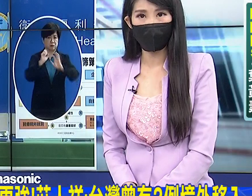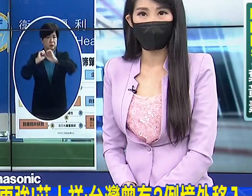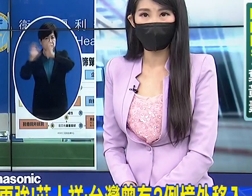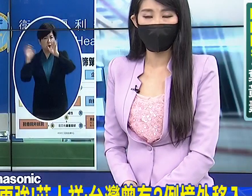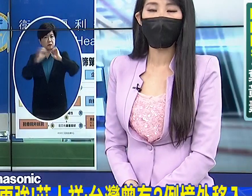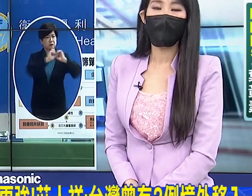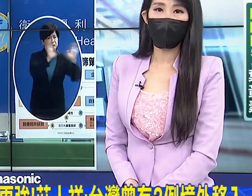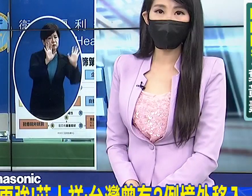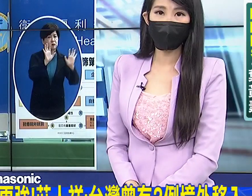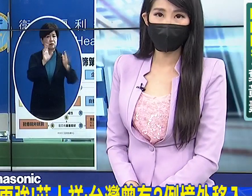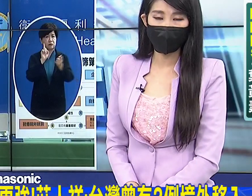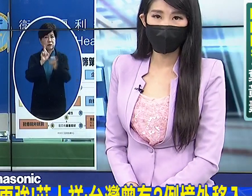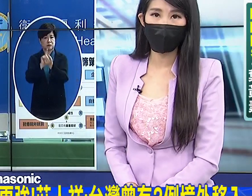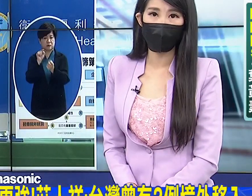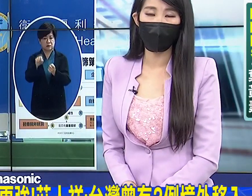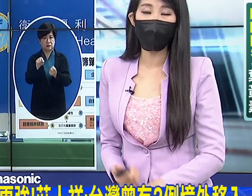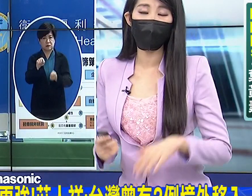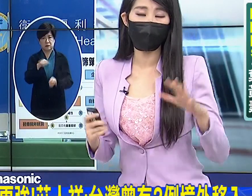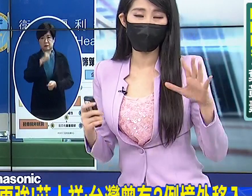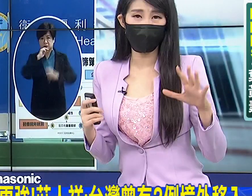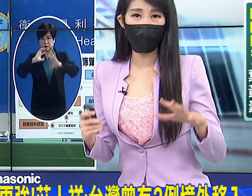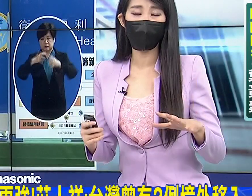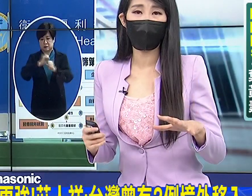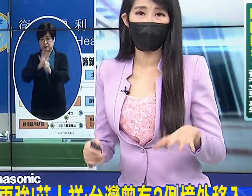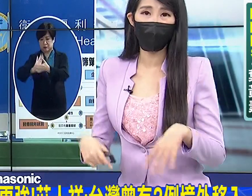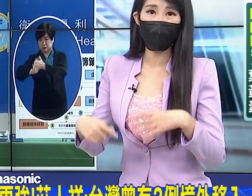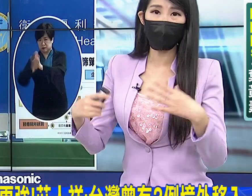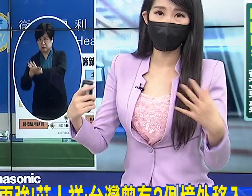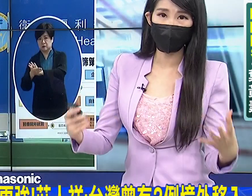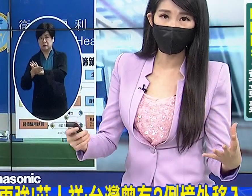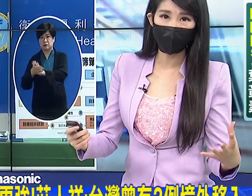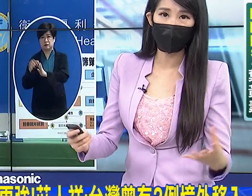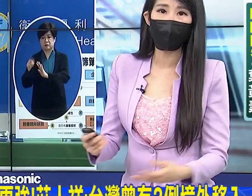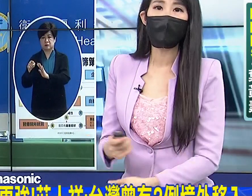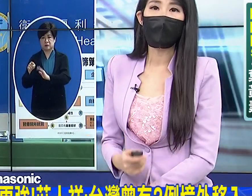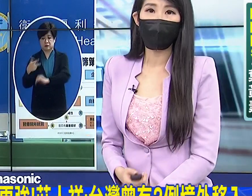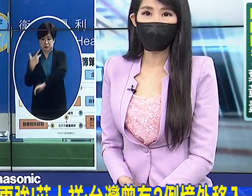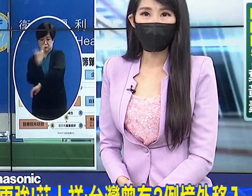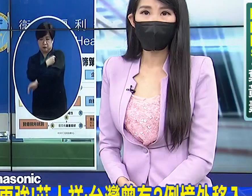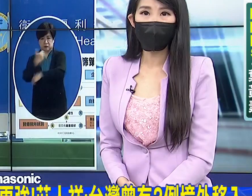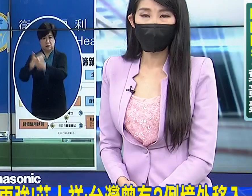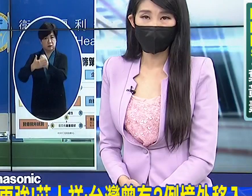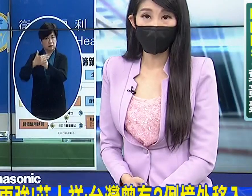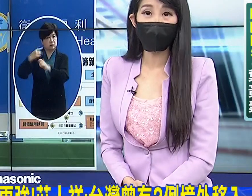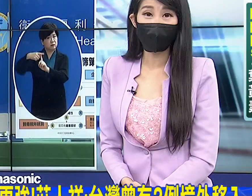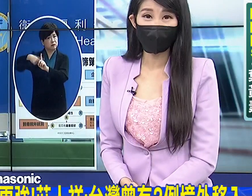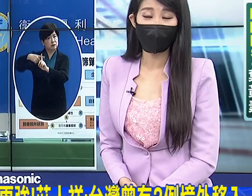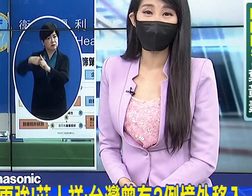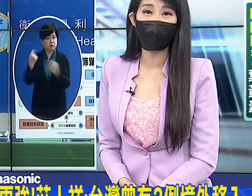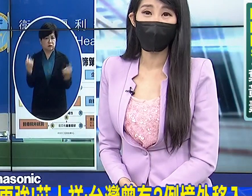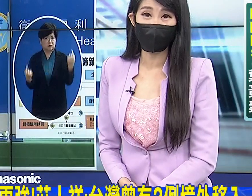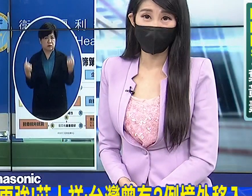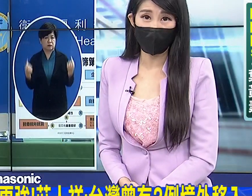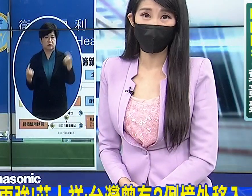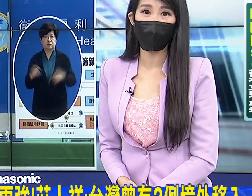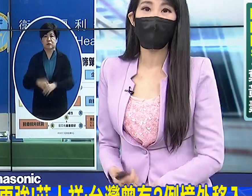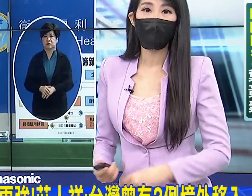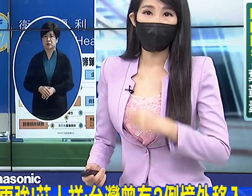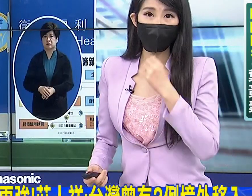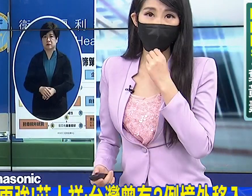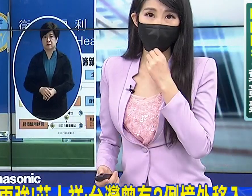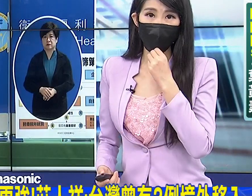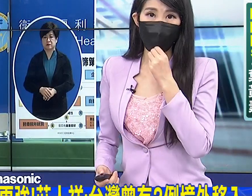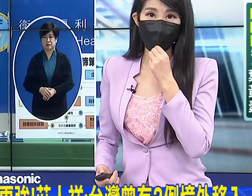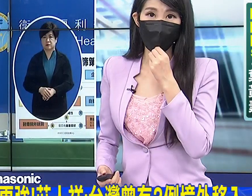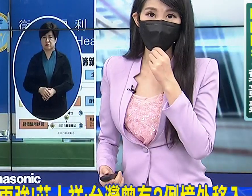九成以上，但是是针对原本的这个病毒还是变种之后的呢？好，指挥中心强调，到目前为止，